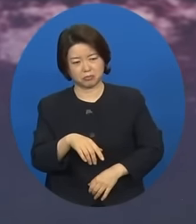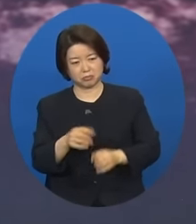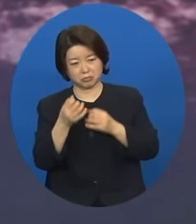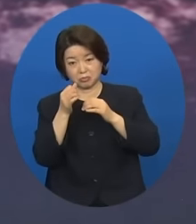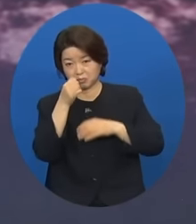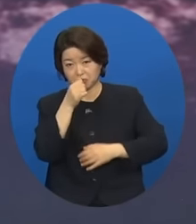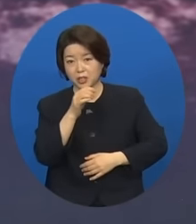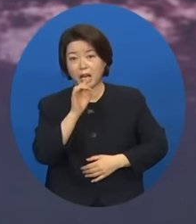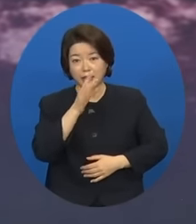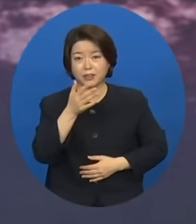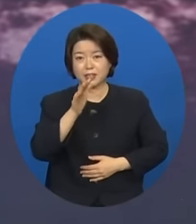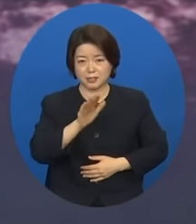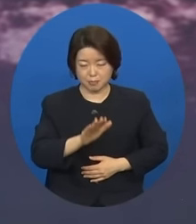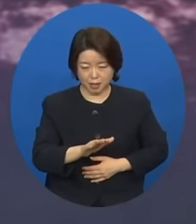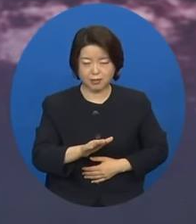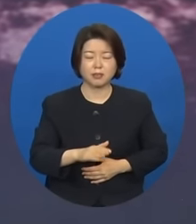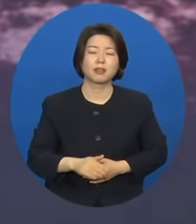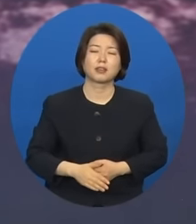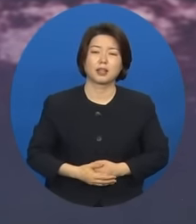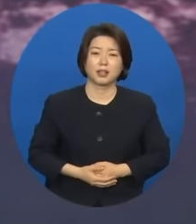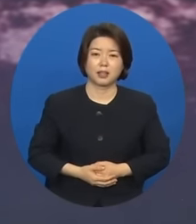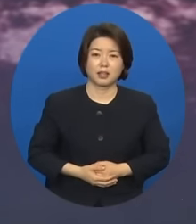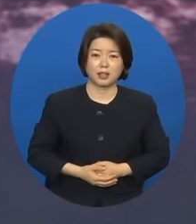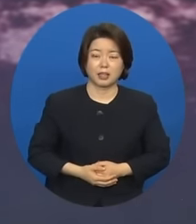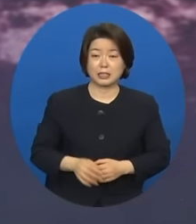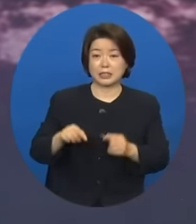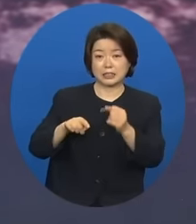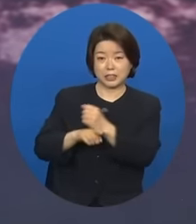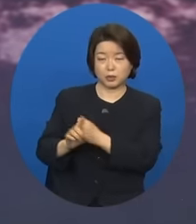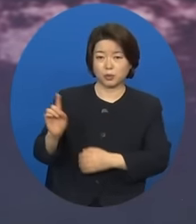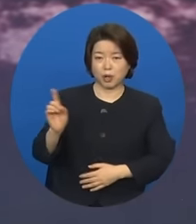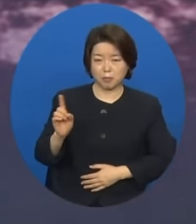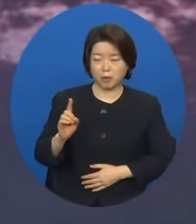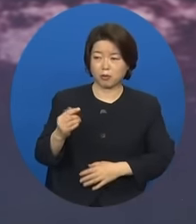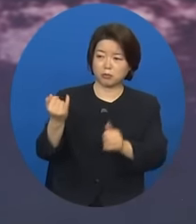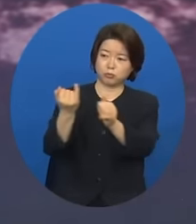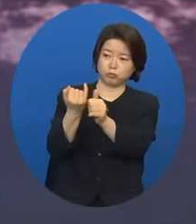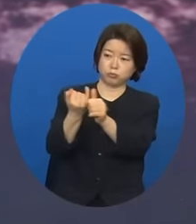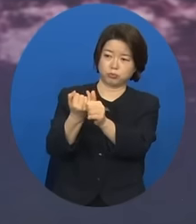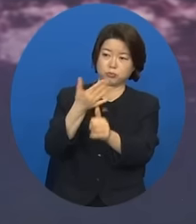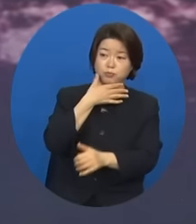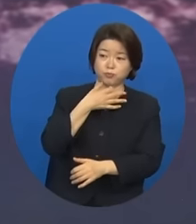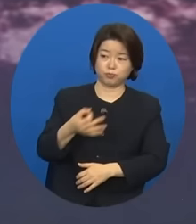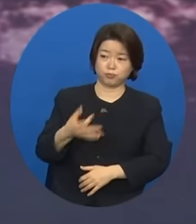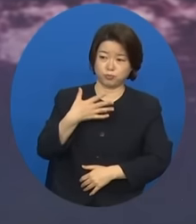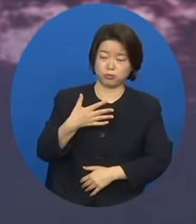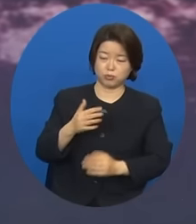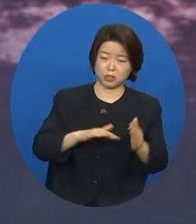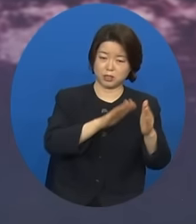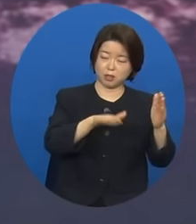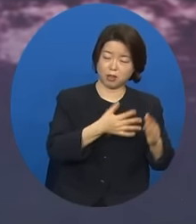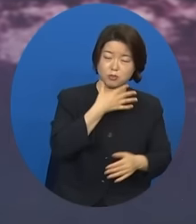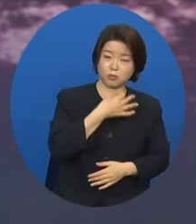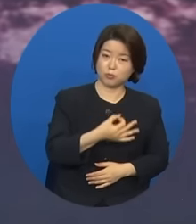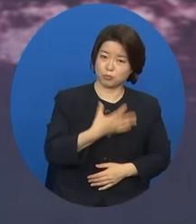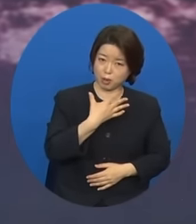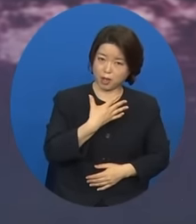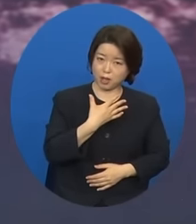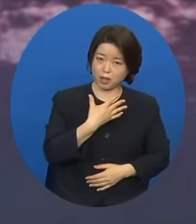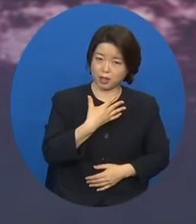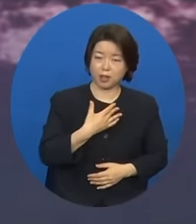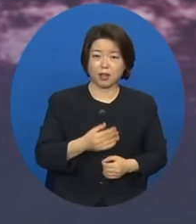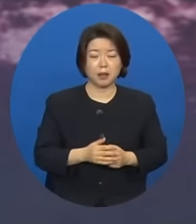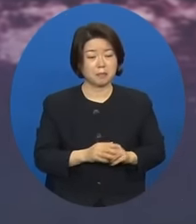없는데 어 근데 그 이유가 부부는 불행하다 가정은 불행하다